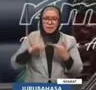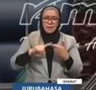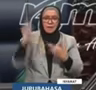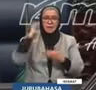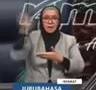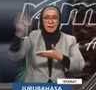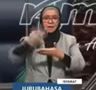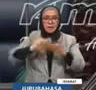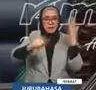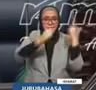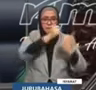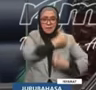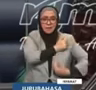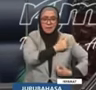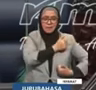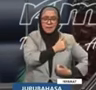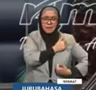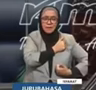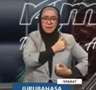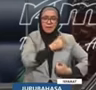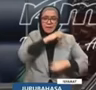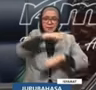pertahanan Filipina